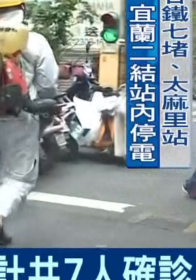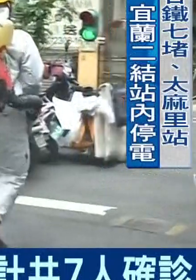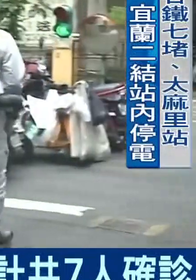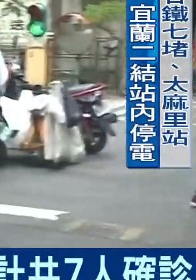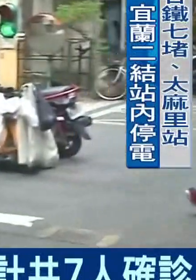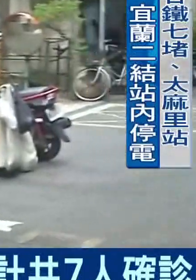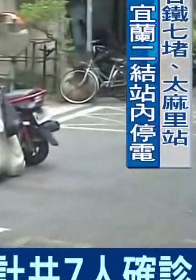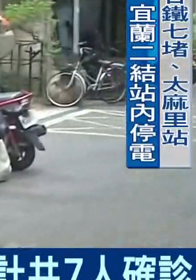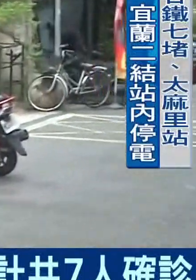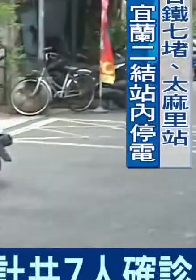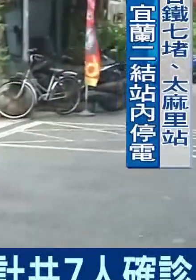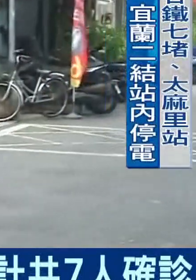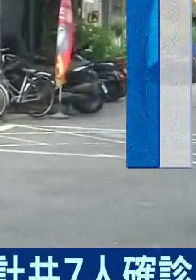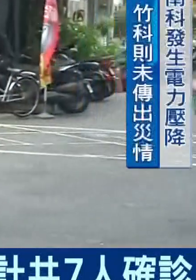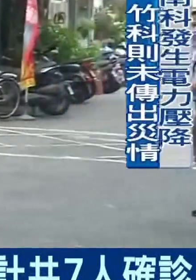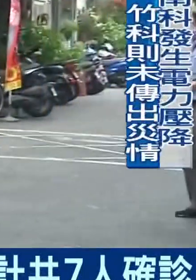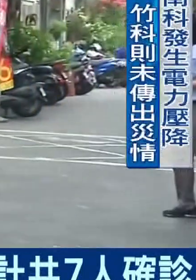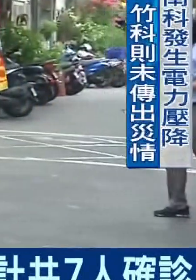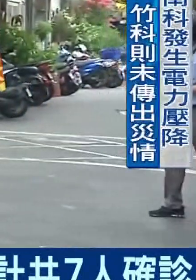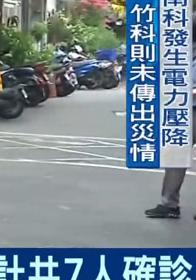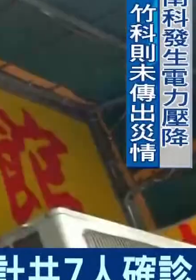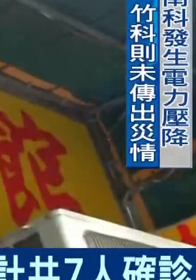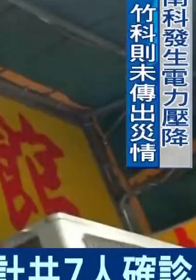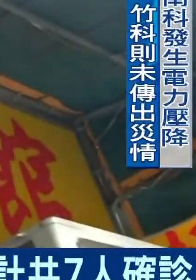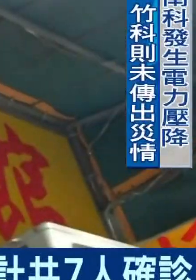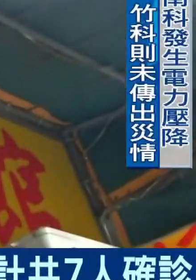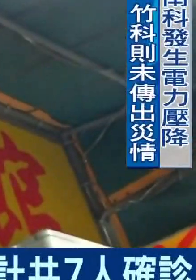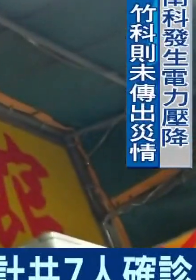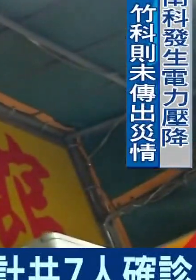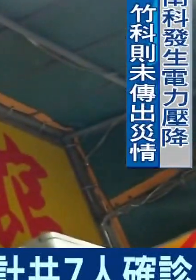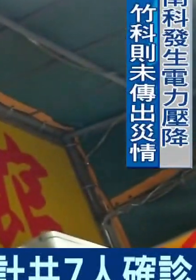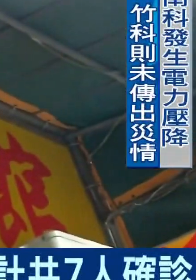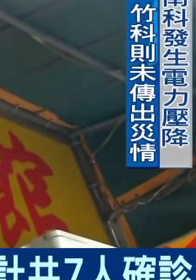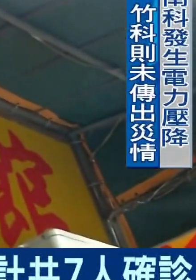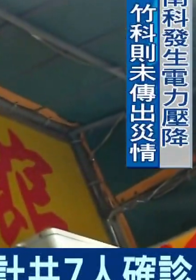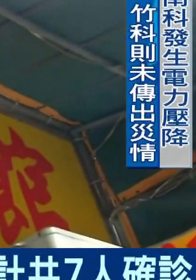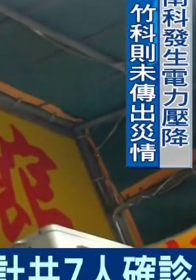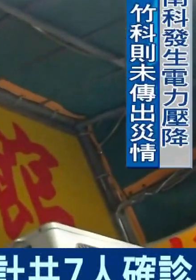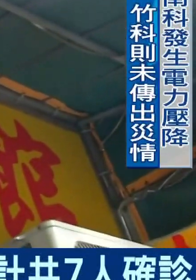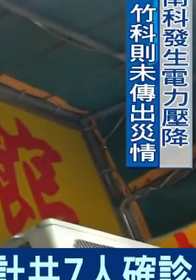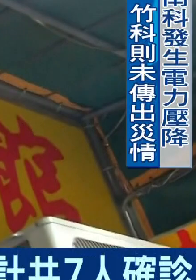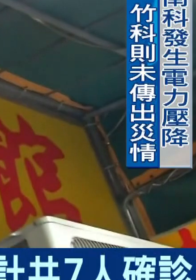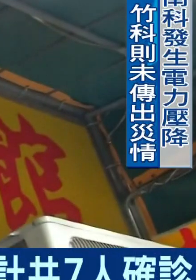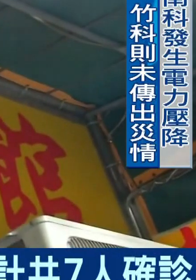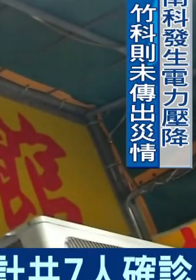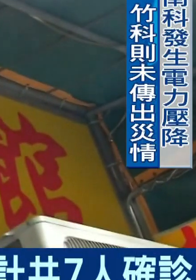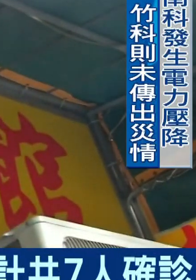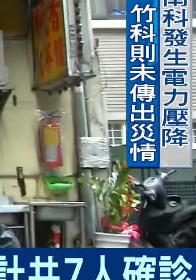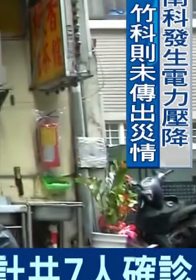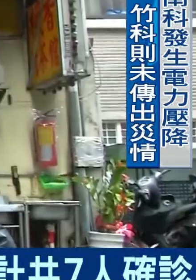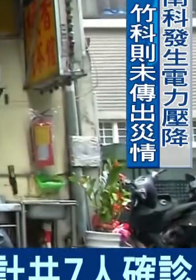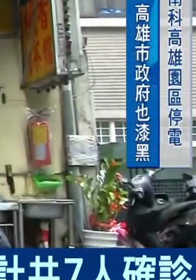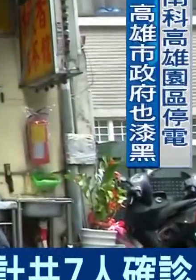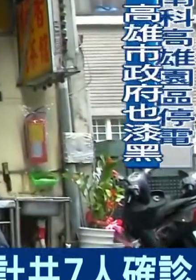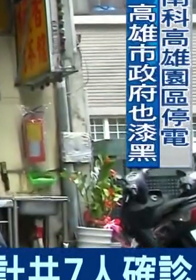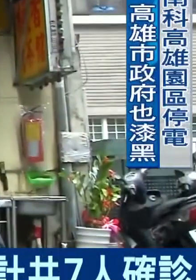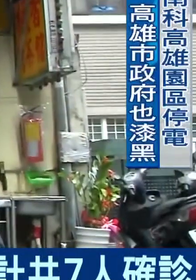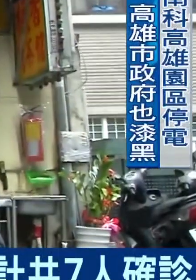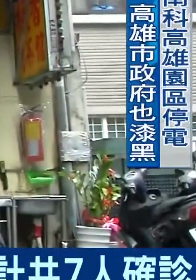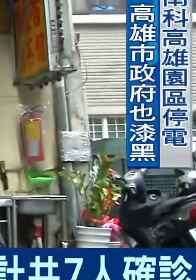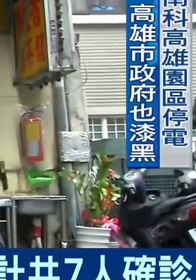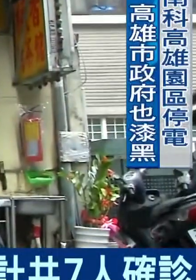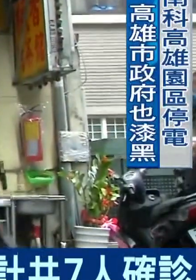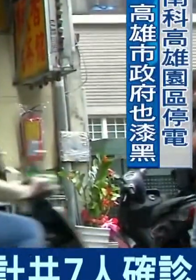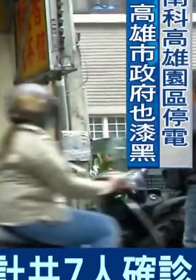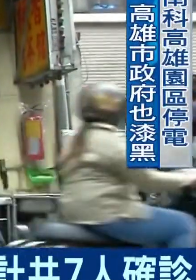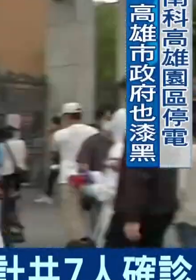确诊者也跟着增加，按1247、1252、1254。分别为30到50多岁女性，分别在万华